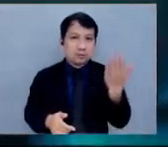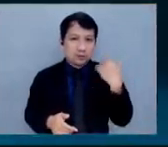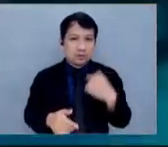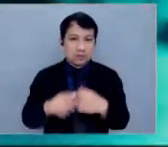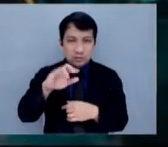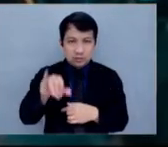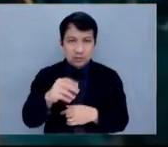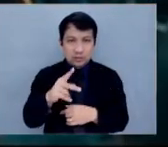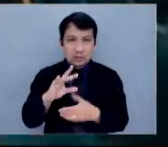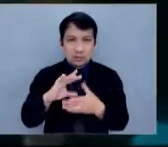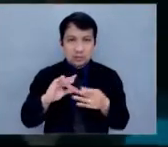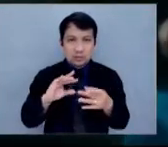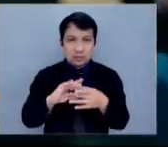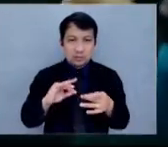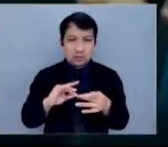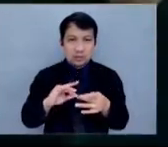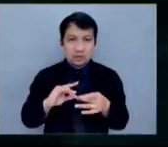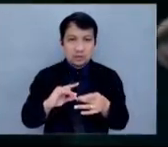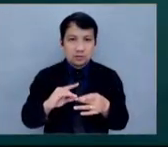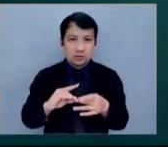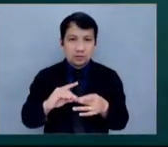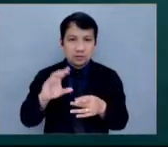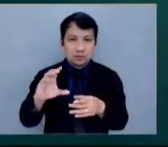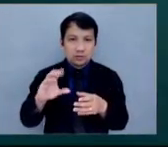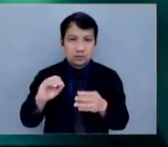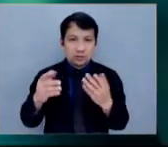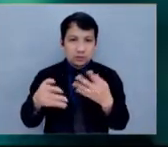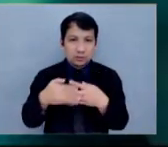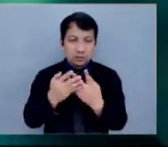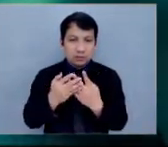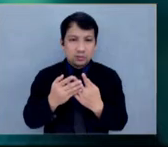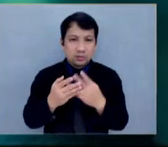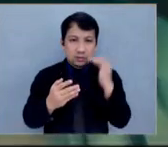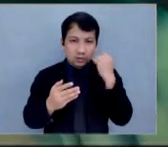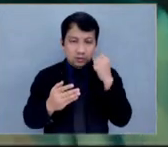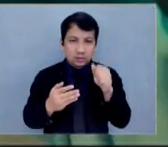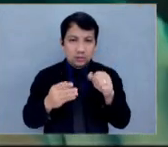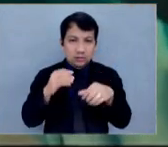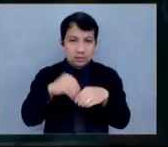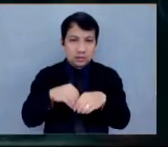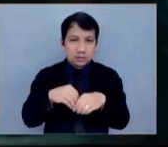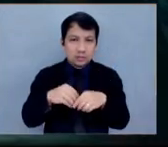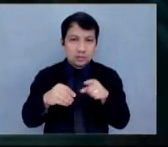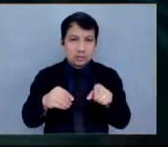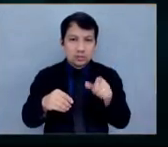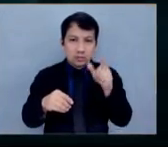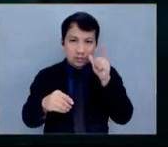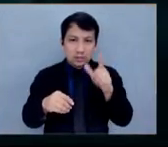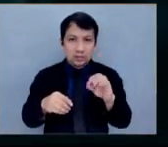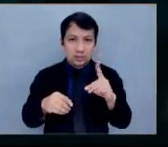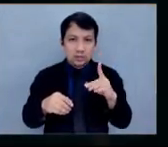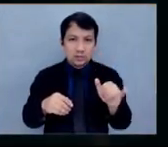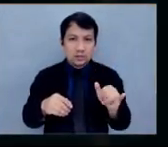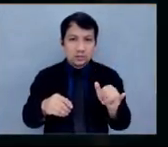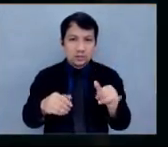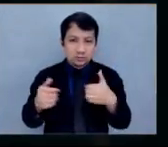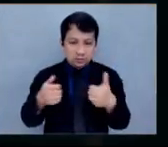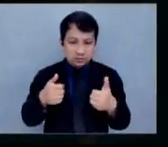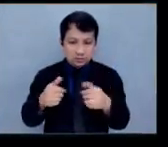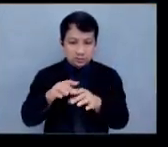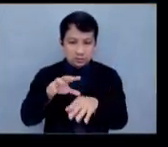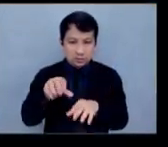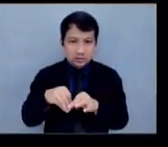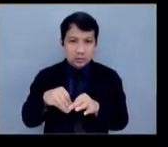story, co-inmate ni Arthur Fleck aka Joker si Harley played by Lady Gaga. Tatakbo ang kwento ng sequel